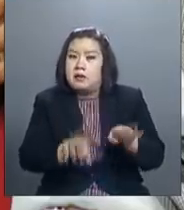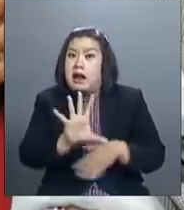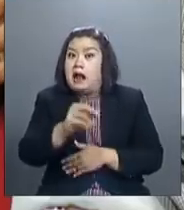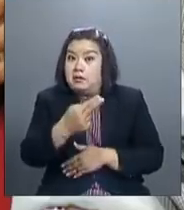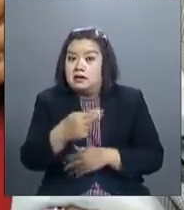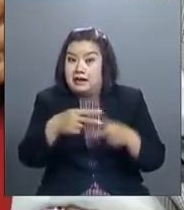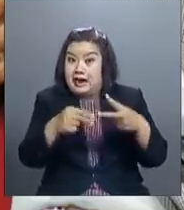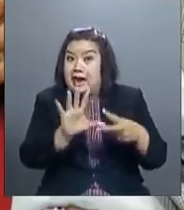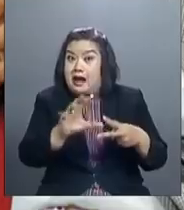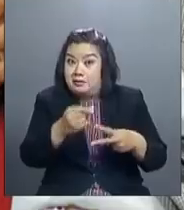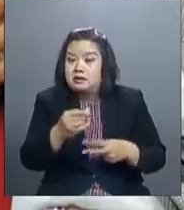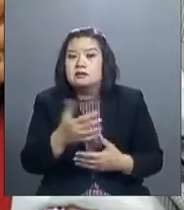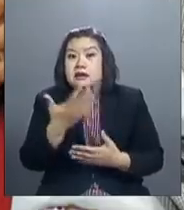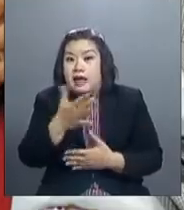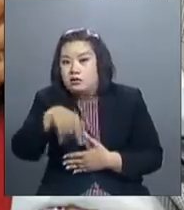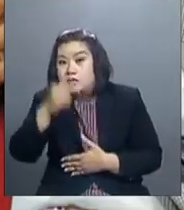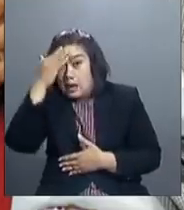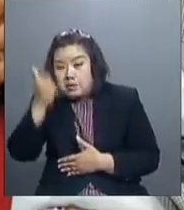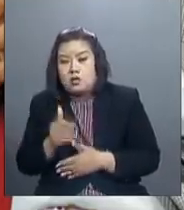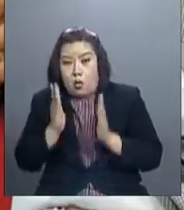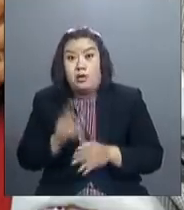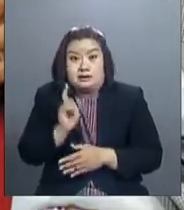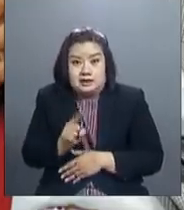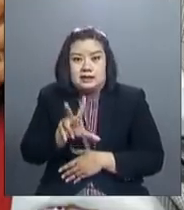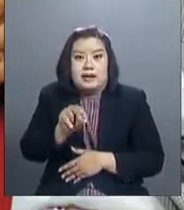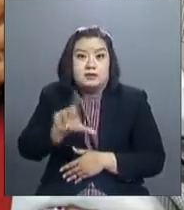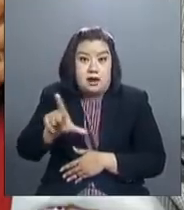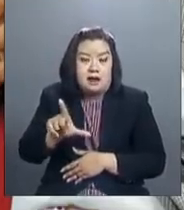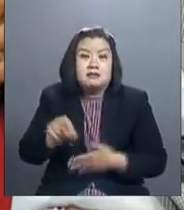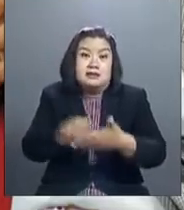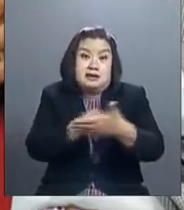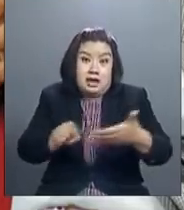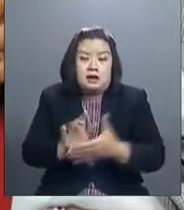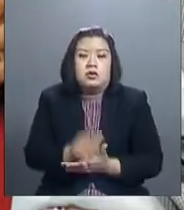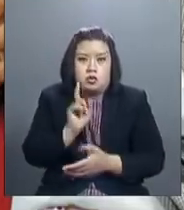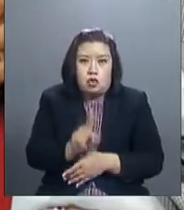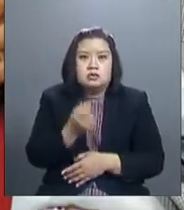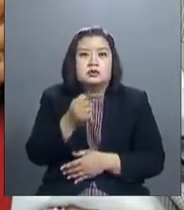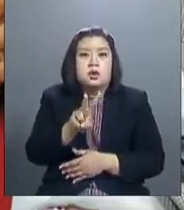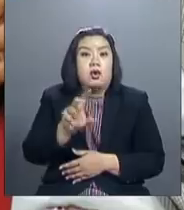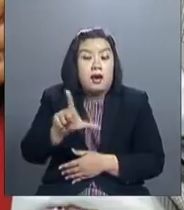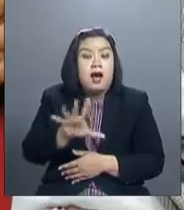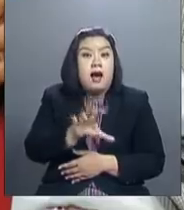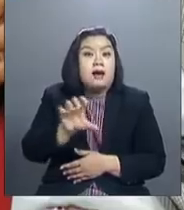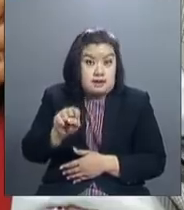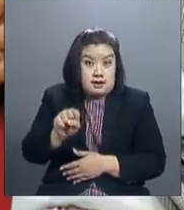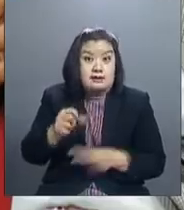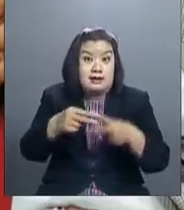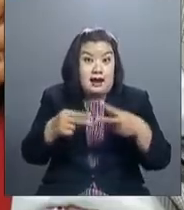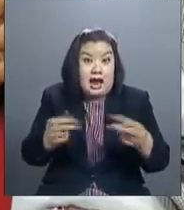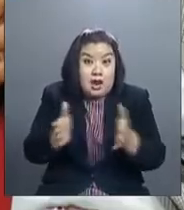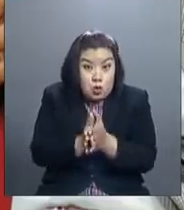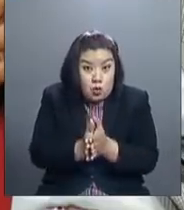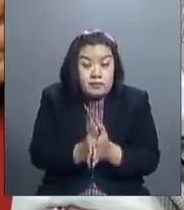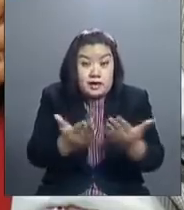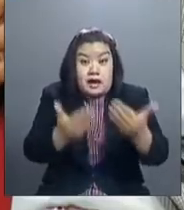ถ้ามีผู้มาใช้สิทธิ์30ล้านคนเท่ากับว่าต้องได้12ล้าน5แสนคะแนนก่อนจะไปรวมกับ